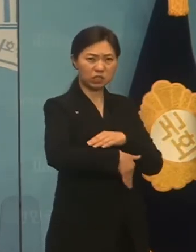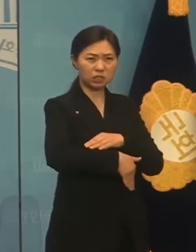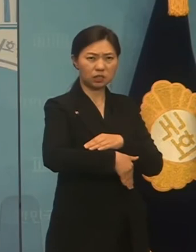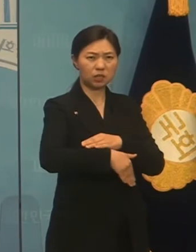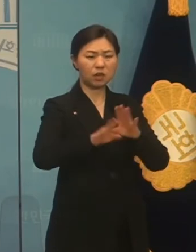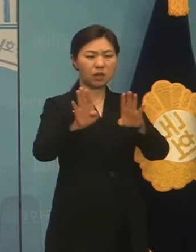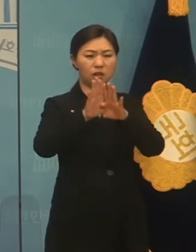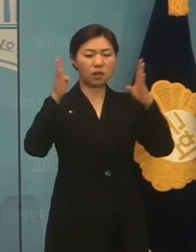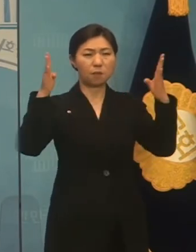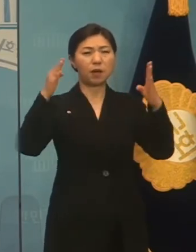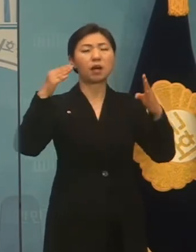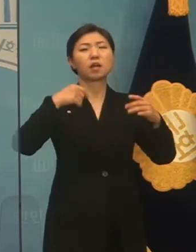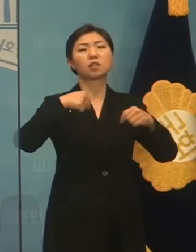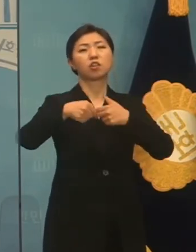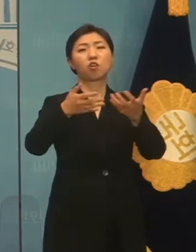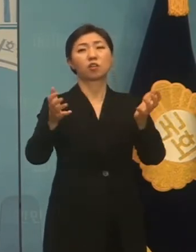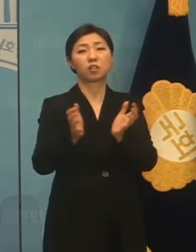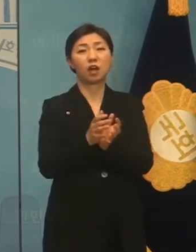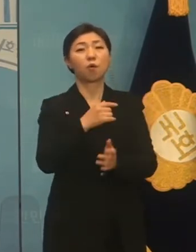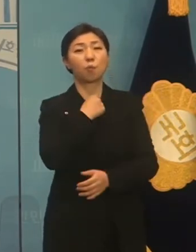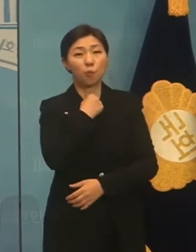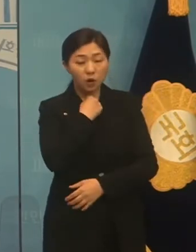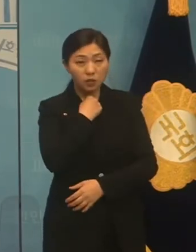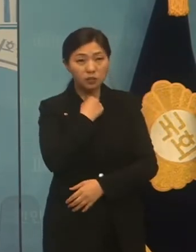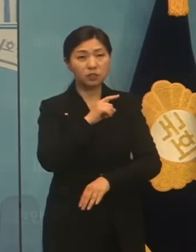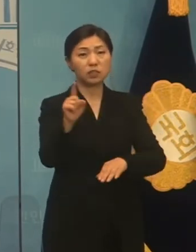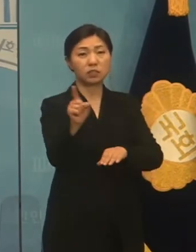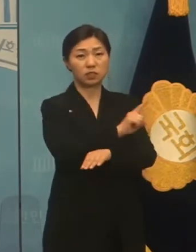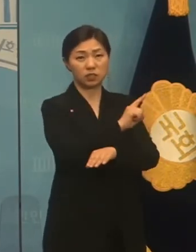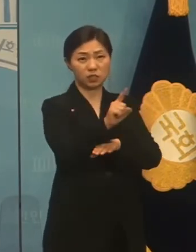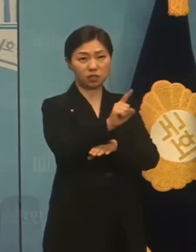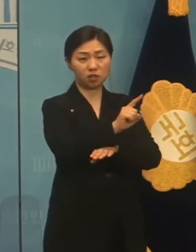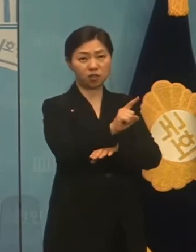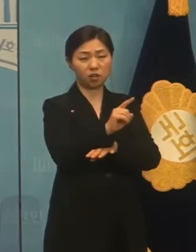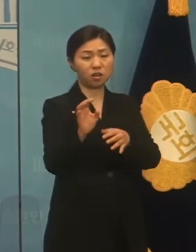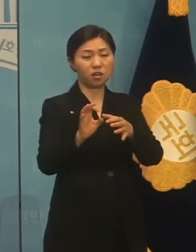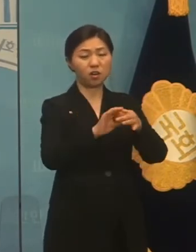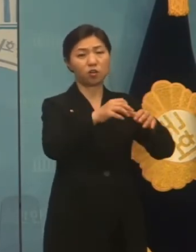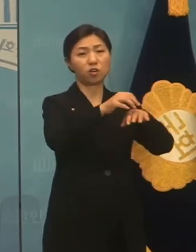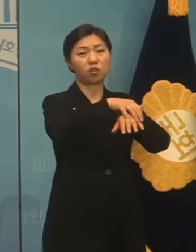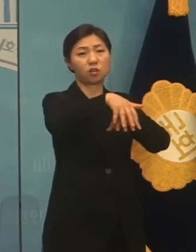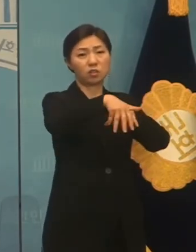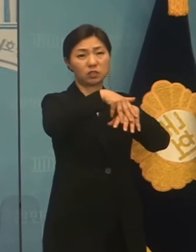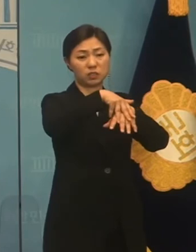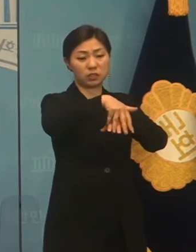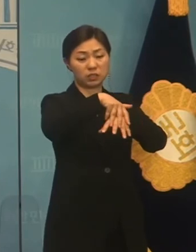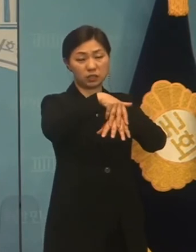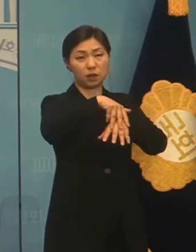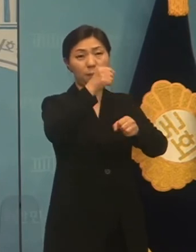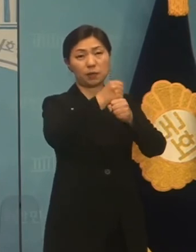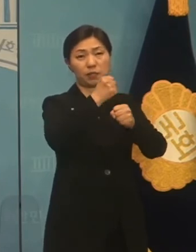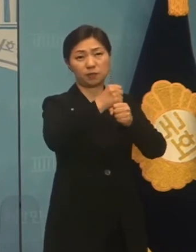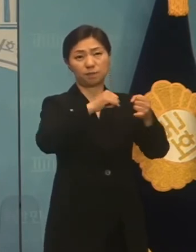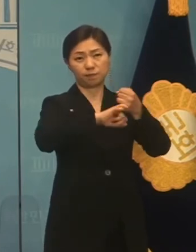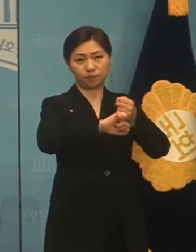추구하는 디지털 플랫폼 정당을 반드시 구축하겠습니다.